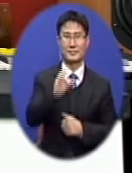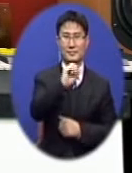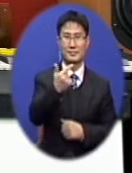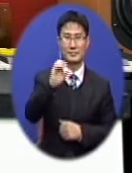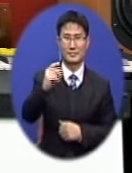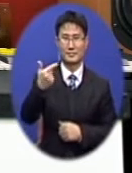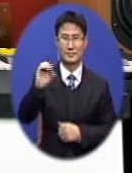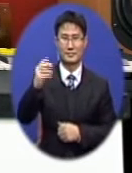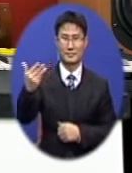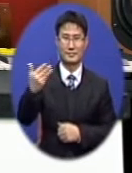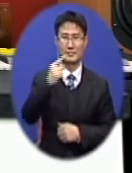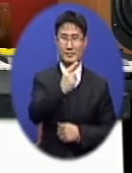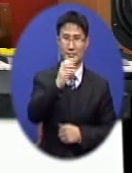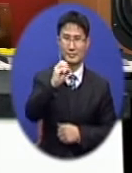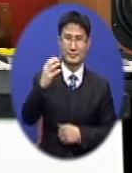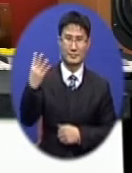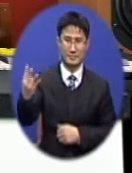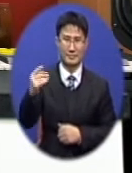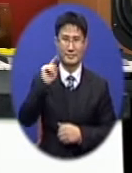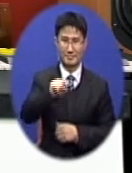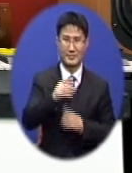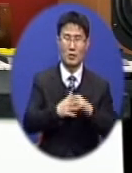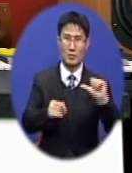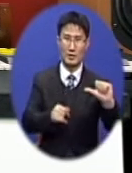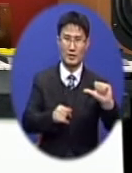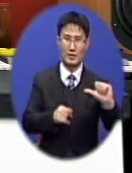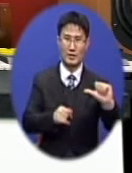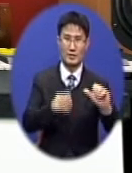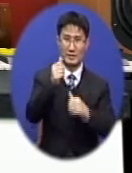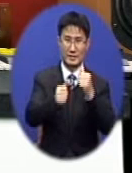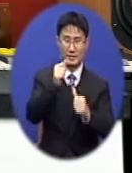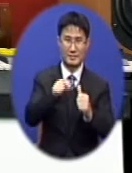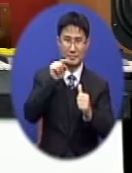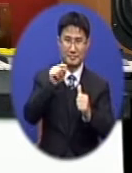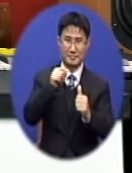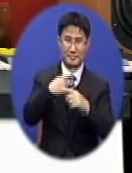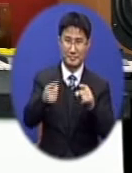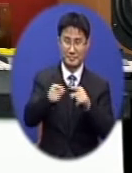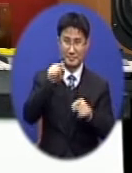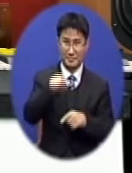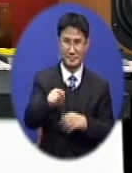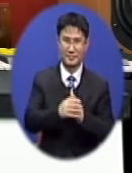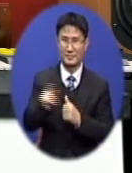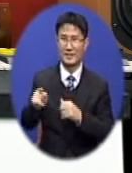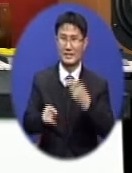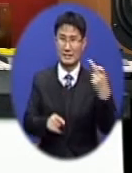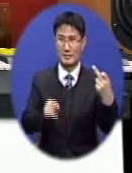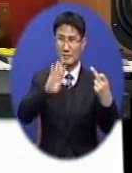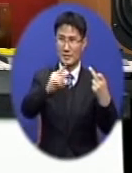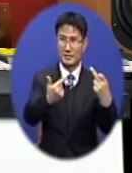ARS 060608에 1004번 누르시고 5번 시청자 심사 누르시고 예 거기에